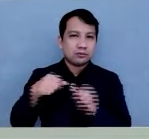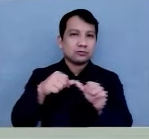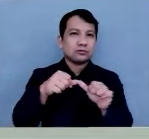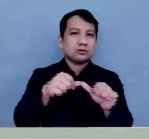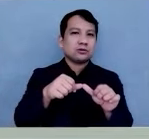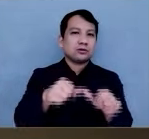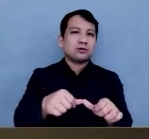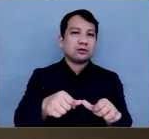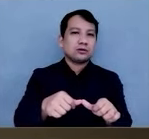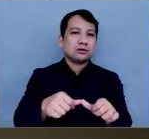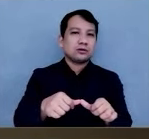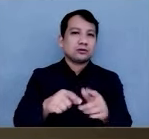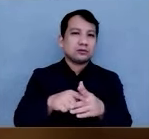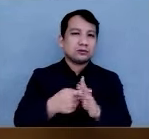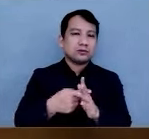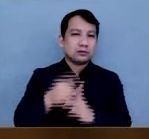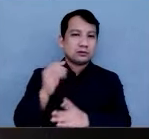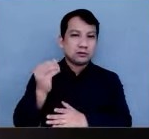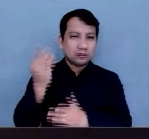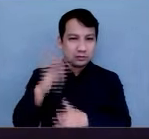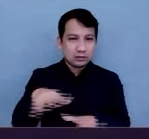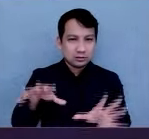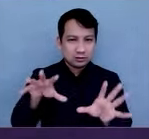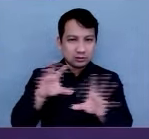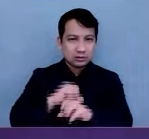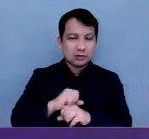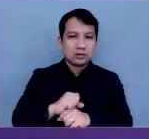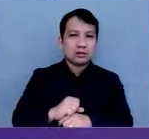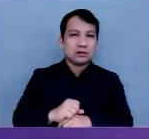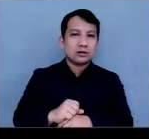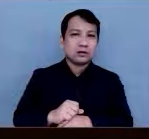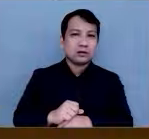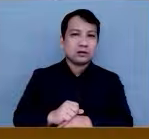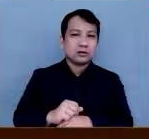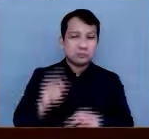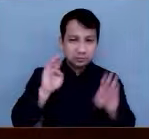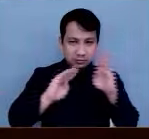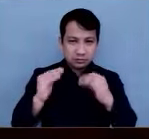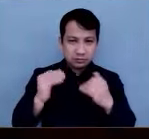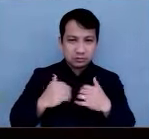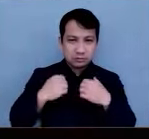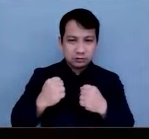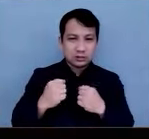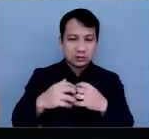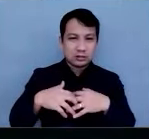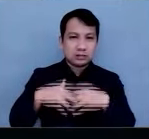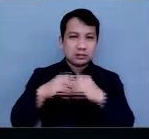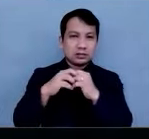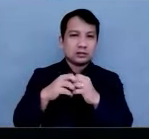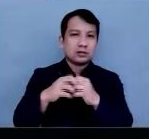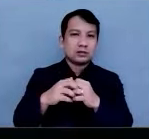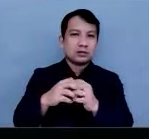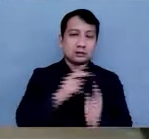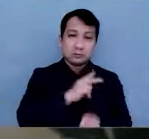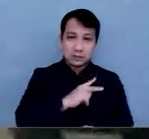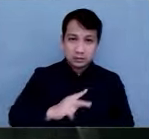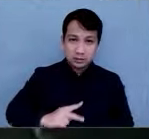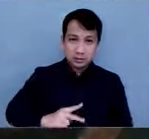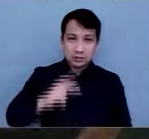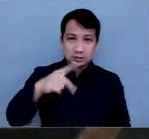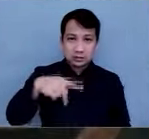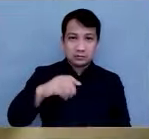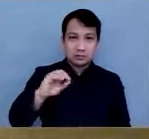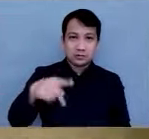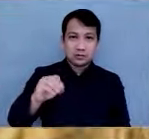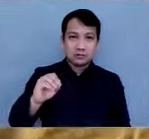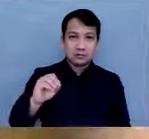kami from zero. Pero sa huli, ang mga pagsubok na yan ang nagpatatag sa mga hari ng P-pop. Sa lahat-lahat ng